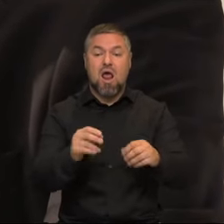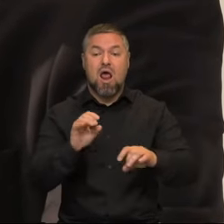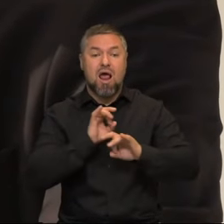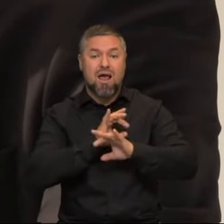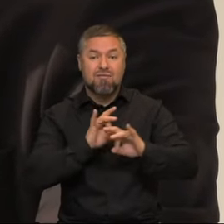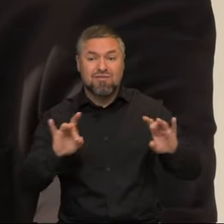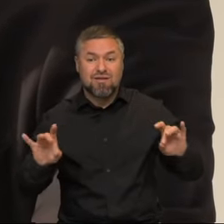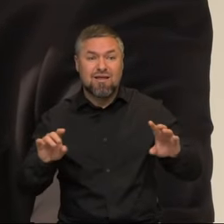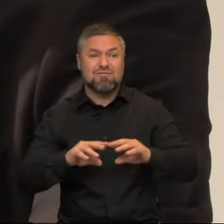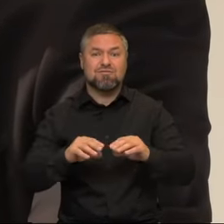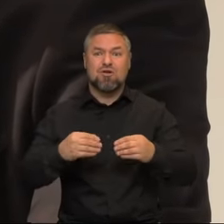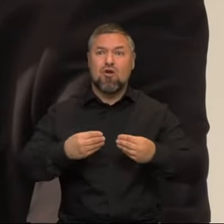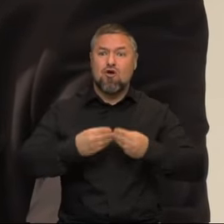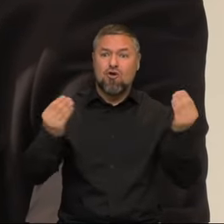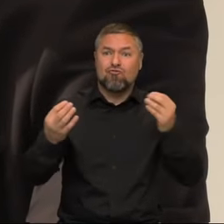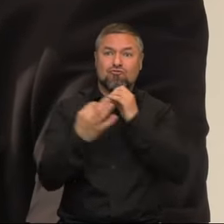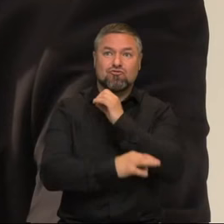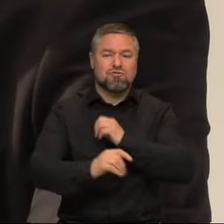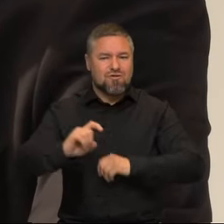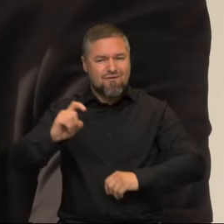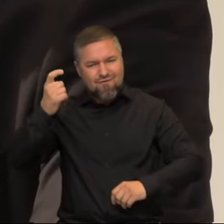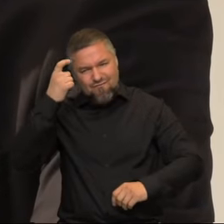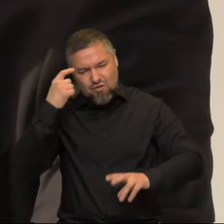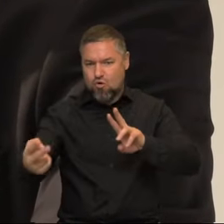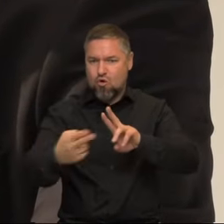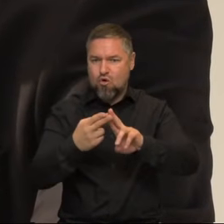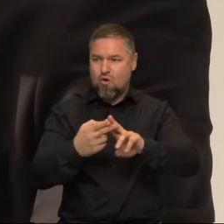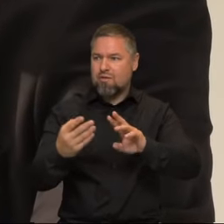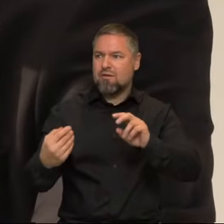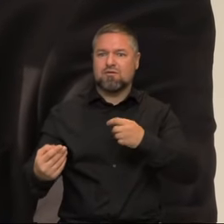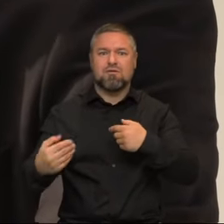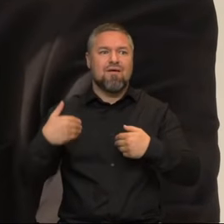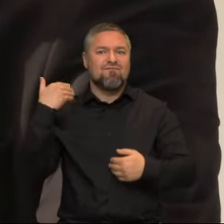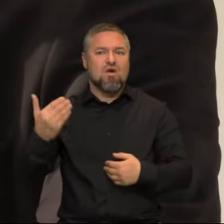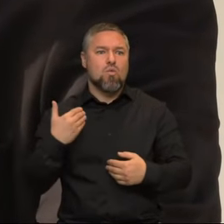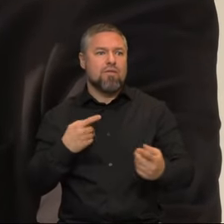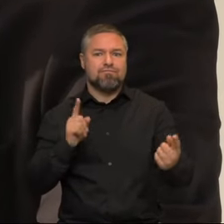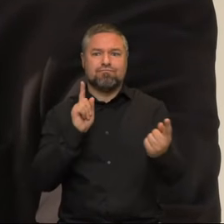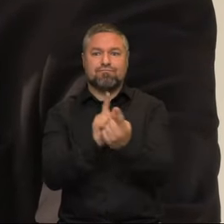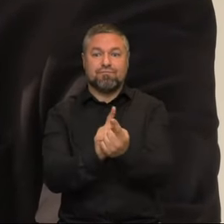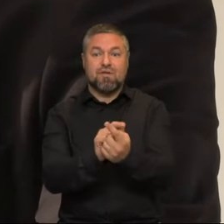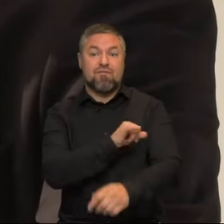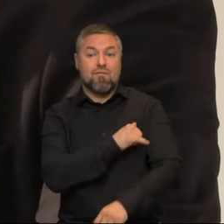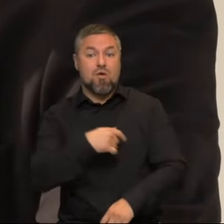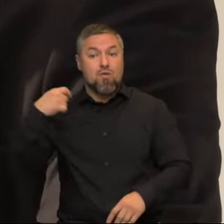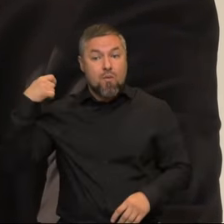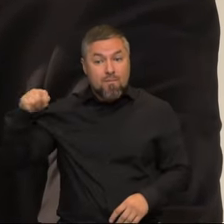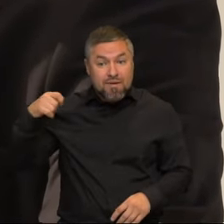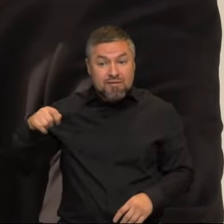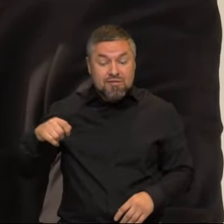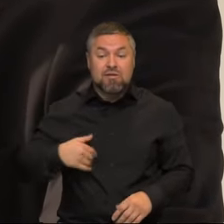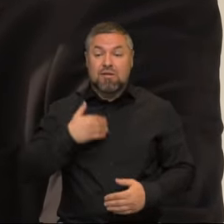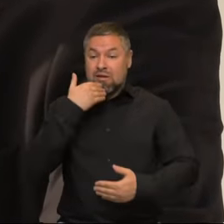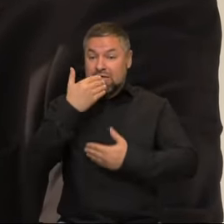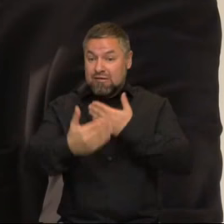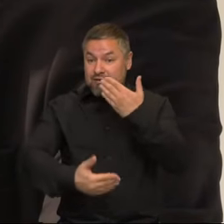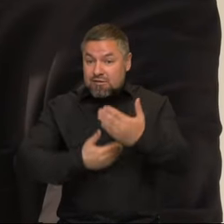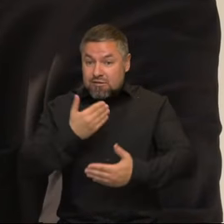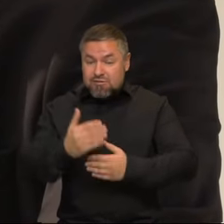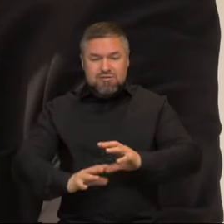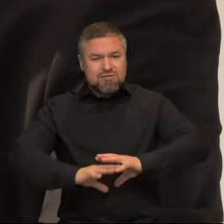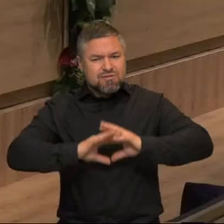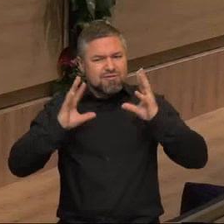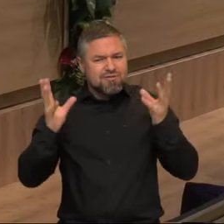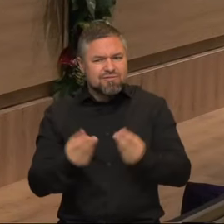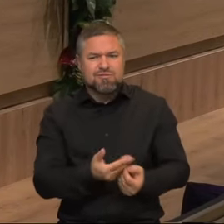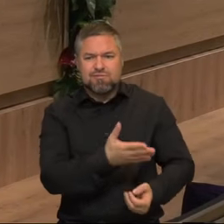studentów kluczowa jest możliwość osobistego kontaktu z wykładowcami. W imieniu pani prezydent życzę